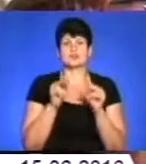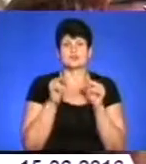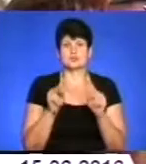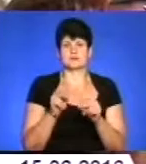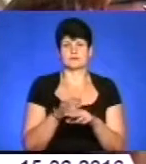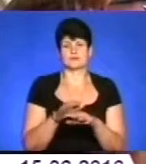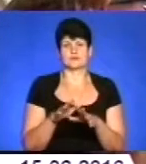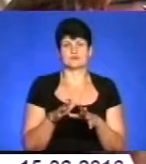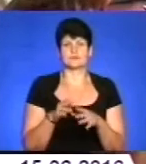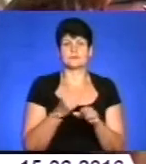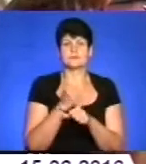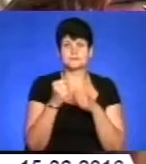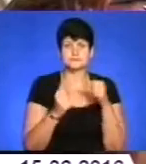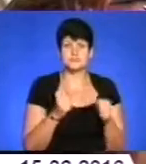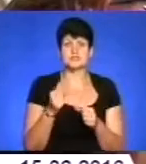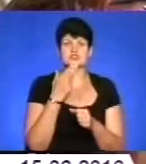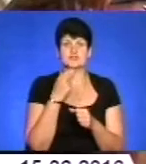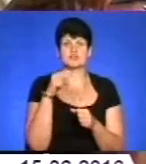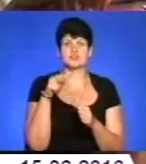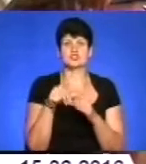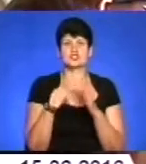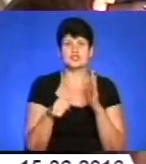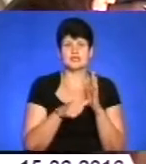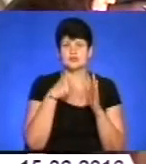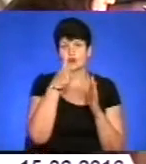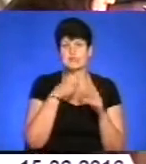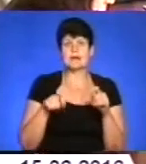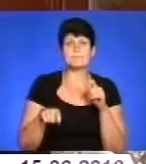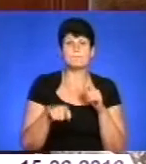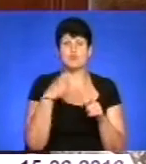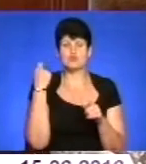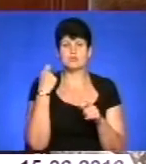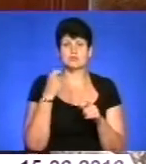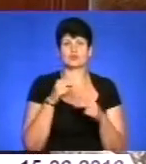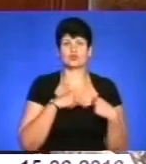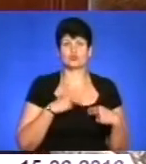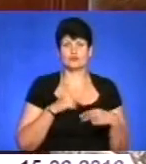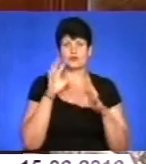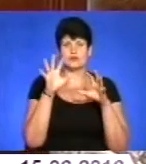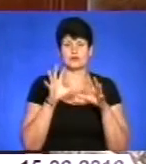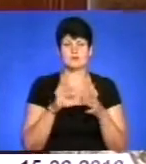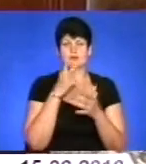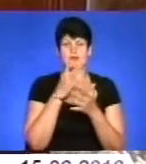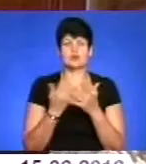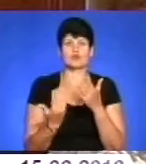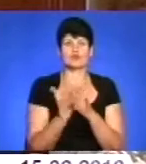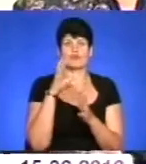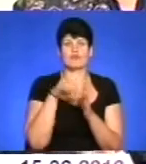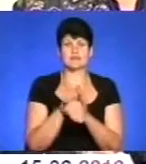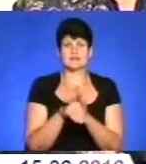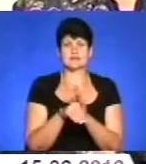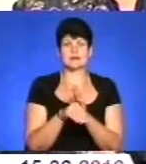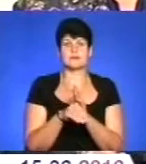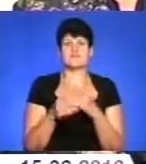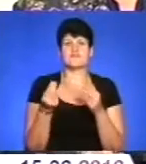З червня 2016-го за порушення трудового законодавства передбачені нововведення щодо фінансових санкцій.